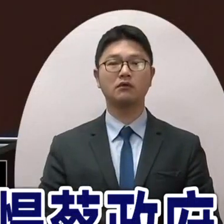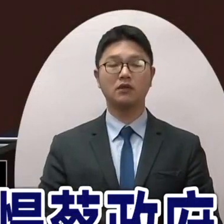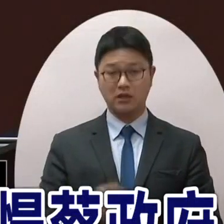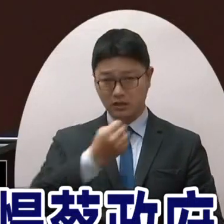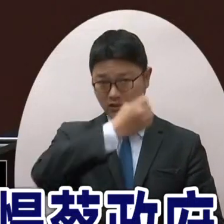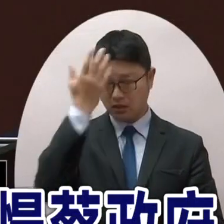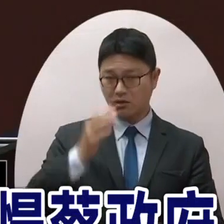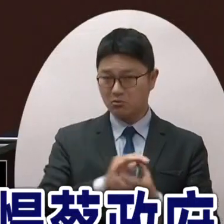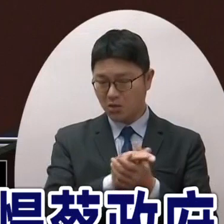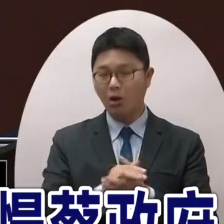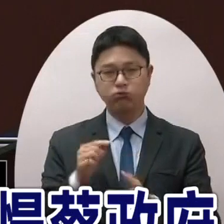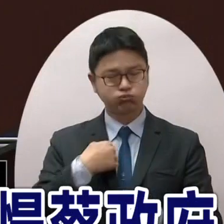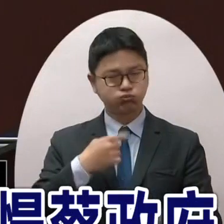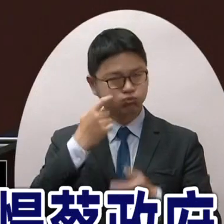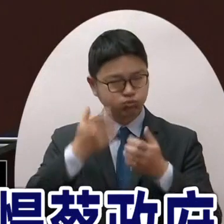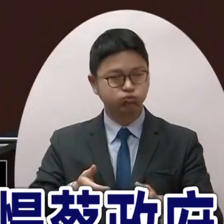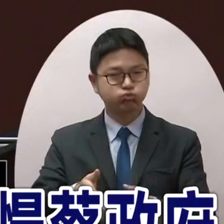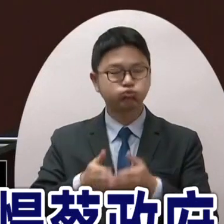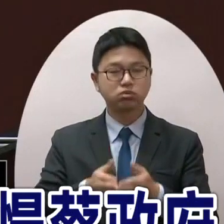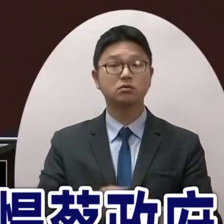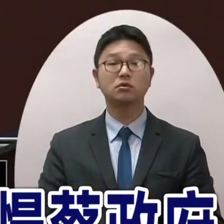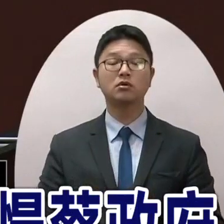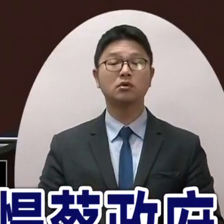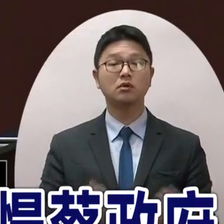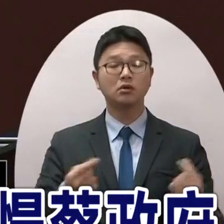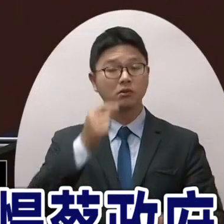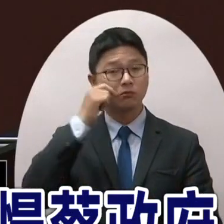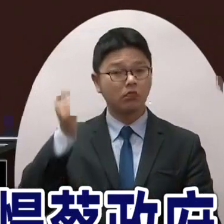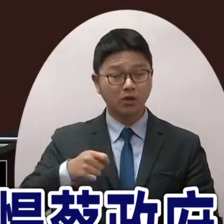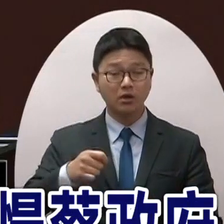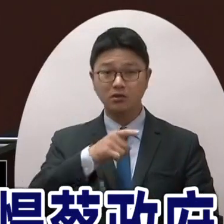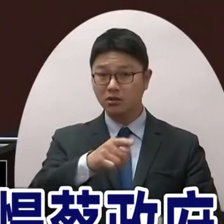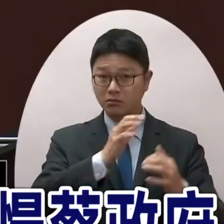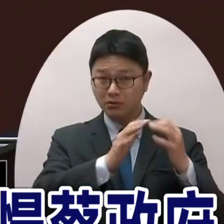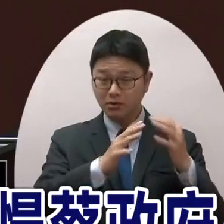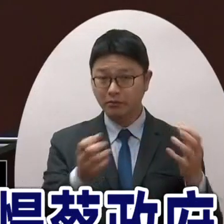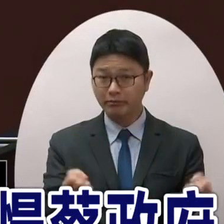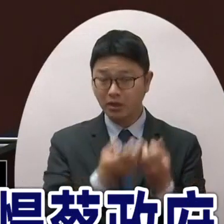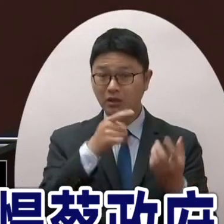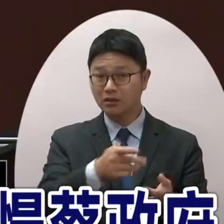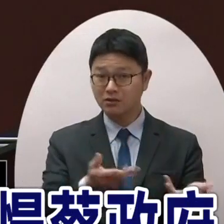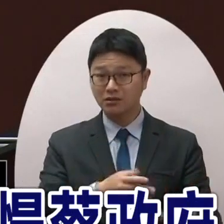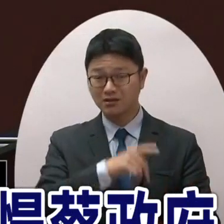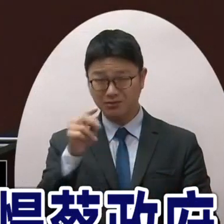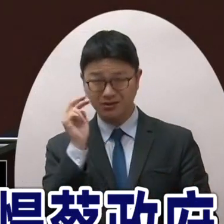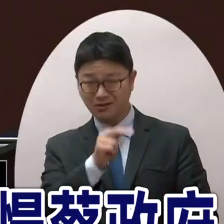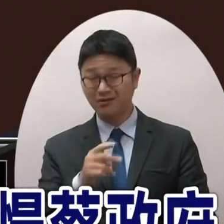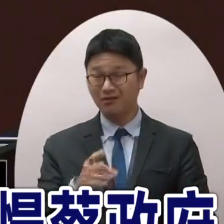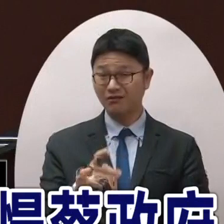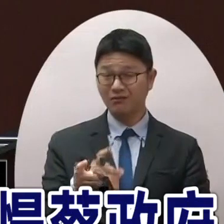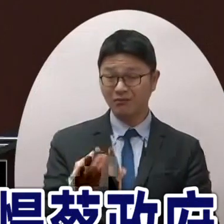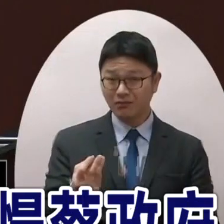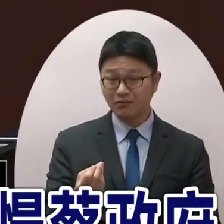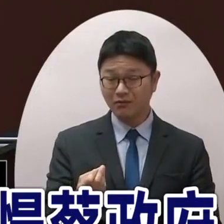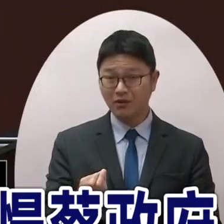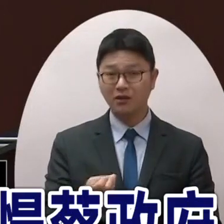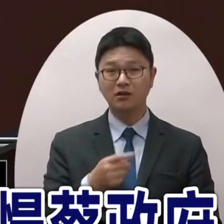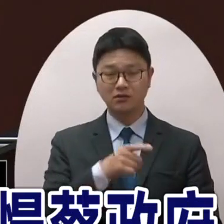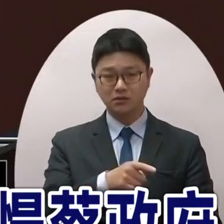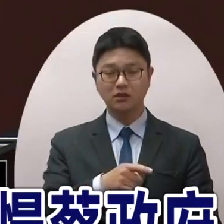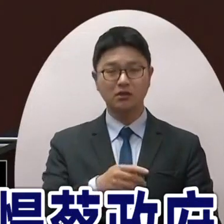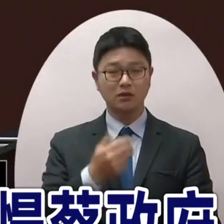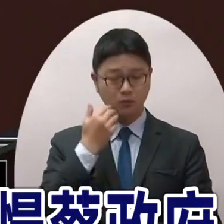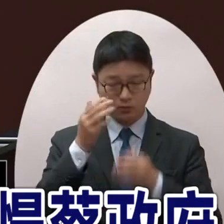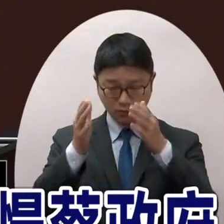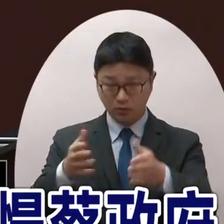年轻朋友。乌克兰的情形没有看到吗？明明知道危害我们年轻